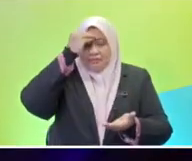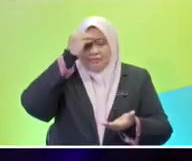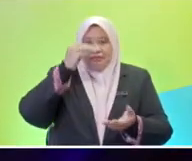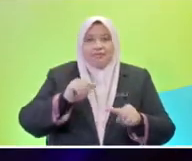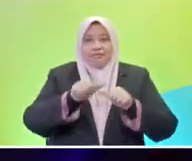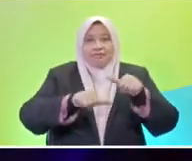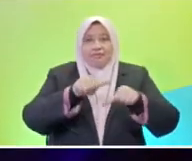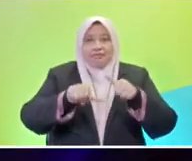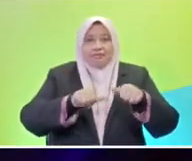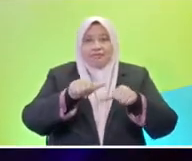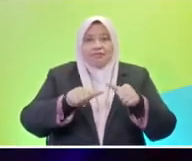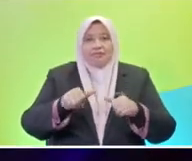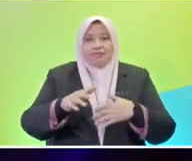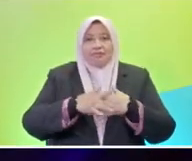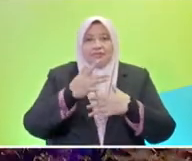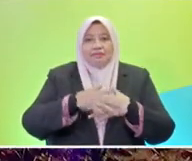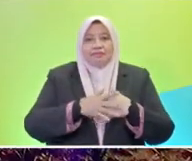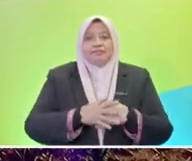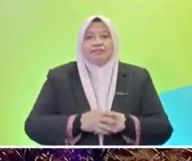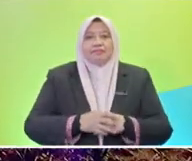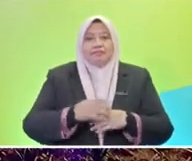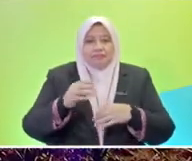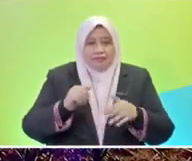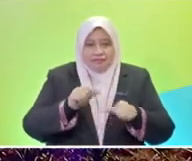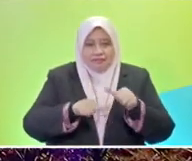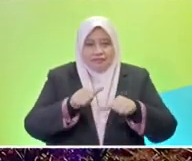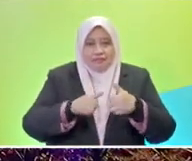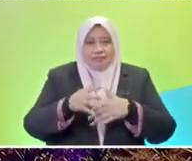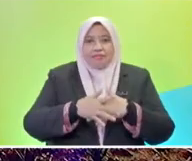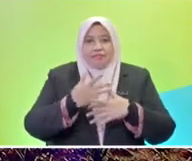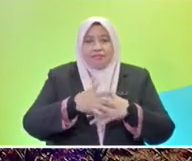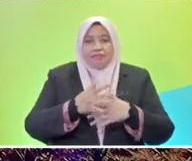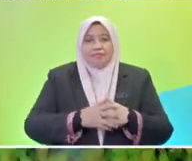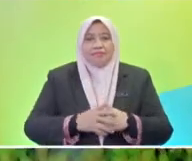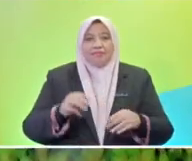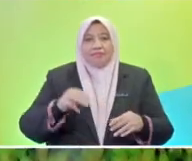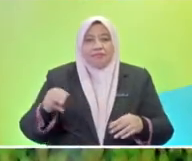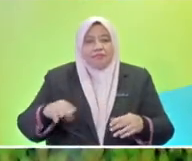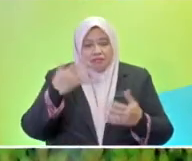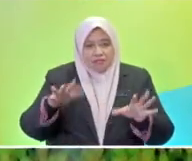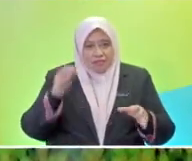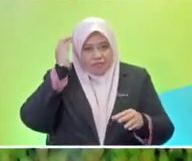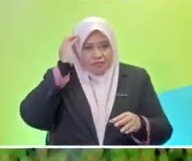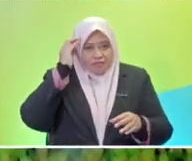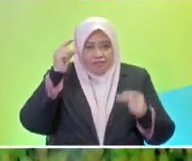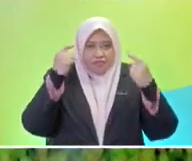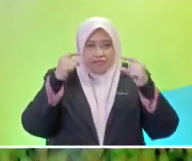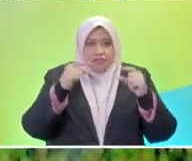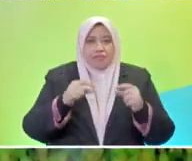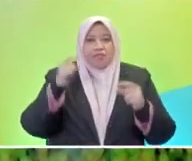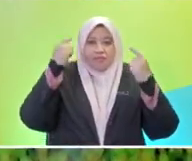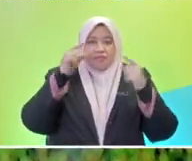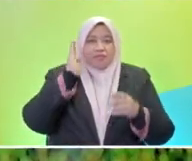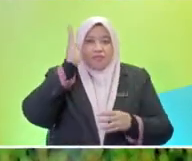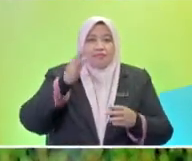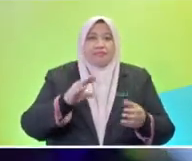pelajaran sains awal. Sains awal. Tapi kejap. Adik-adik mesti dah tahu dah kan? Guru-guru ataupun guru yang mengajar